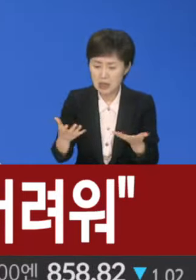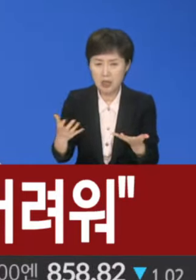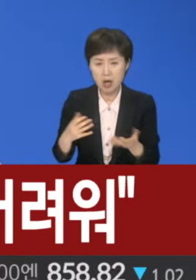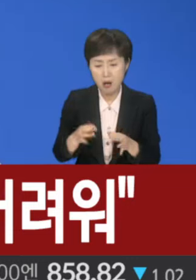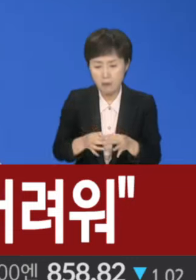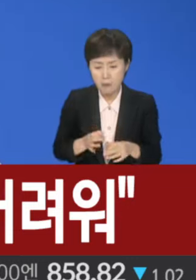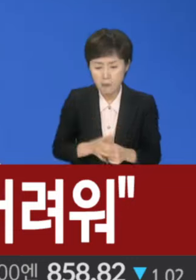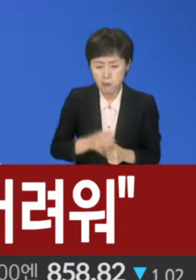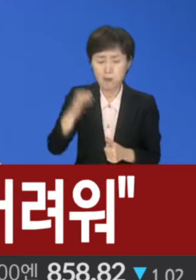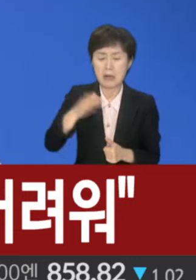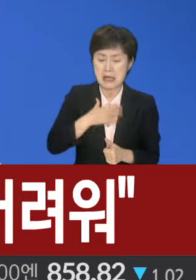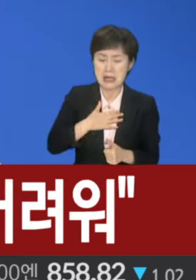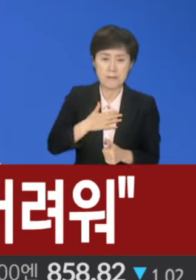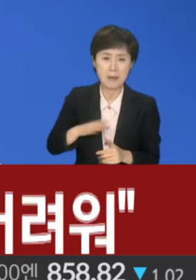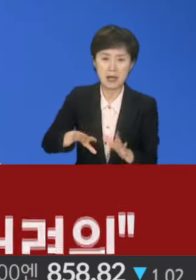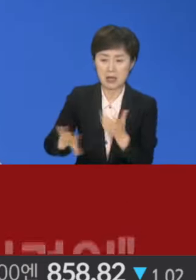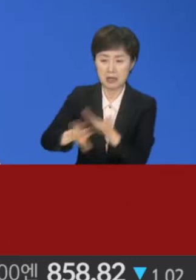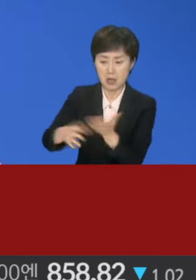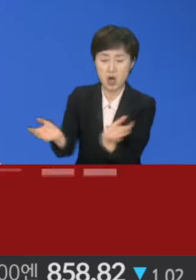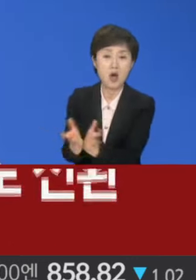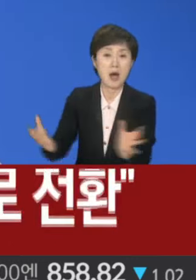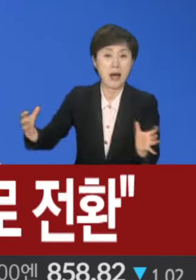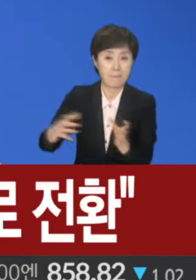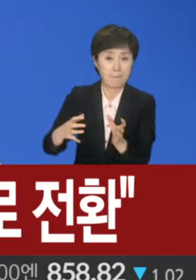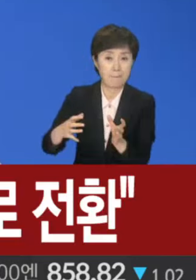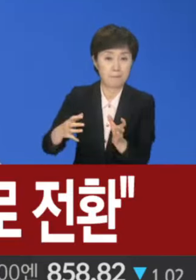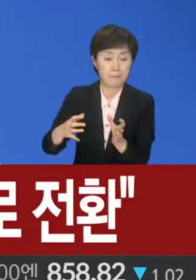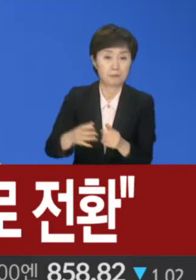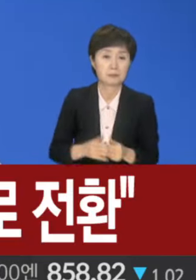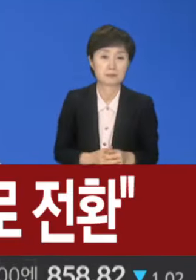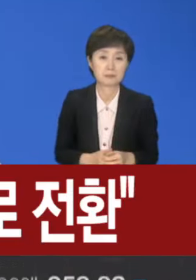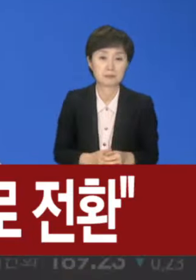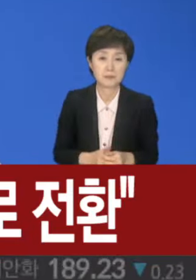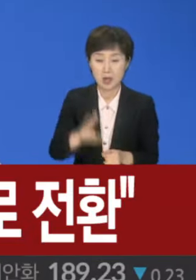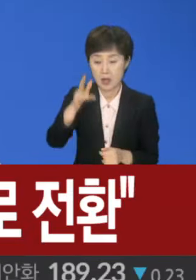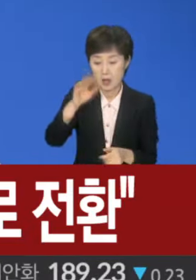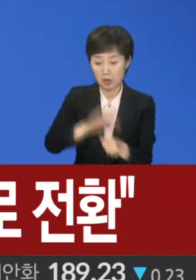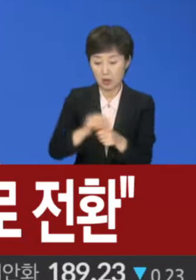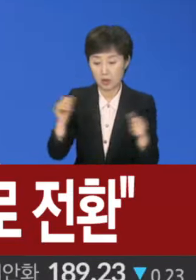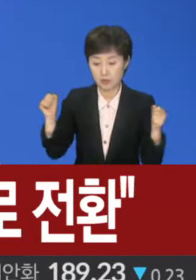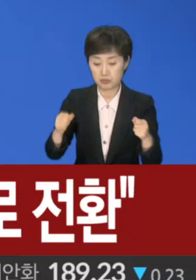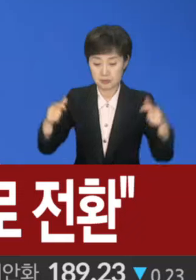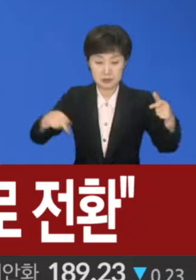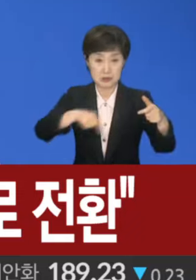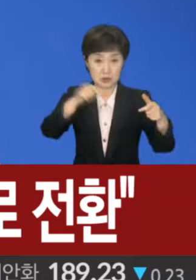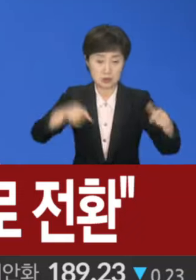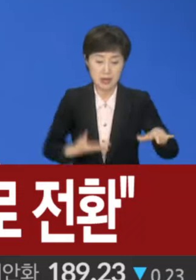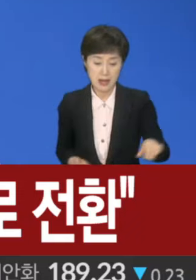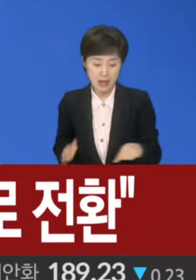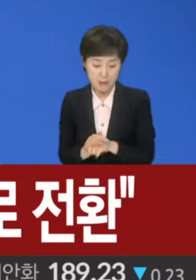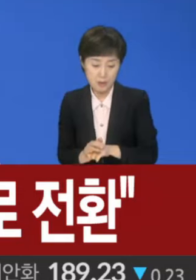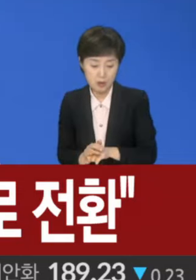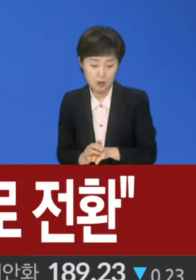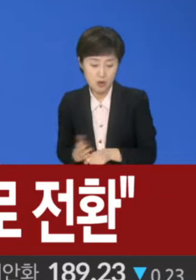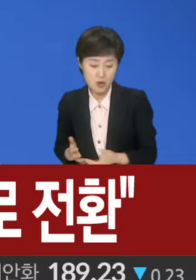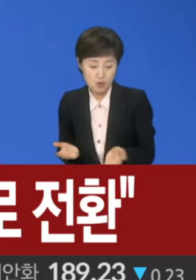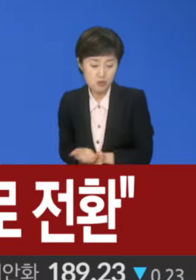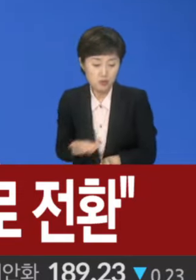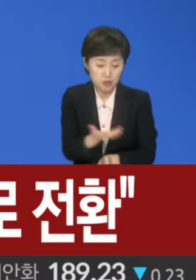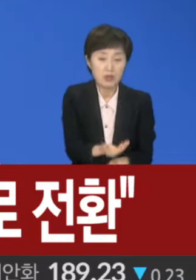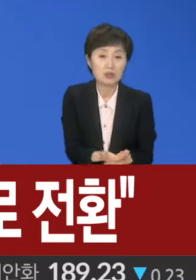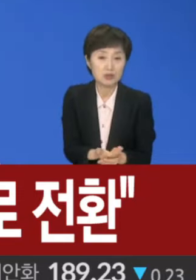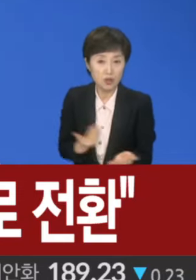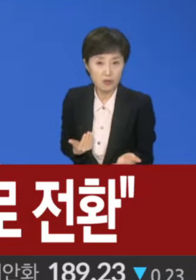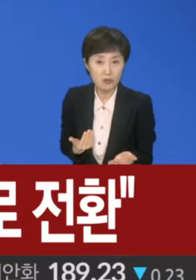신속기동부대장의 지휘하에 추가 편제되었습니다. 당시 경북 북부 지역에는 해병대가 투입되기 전부터